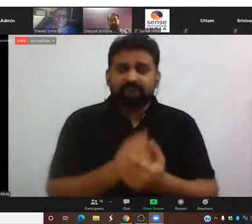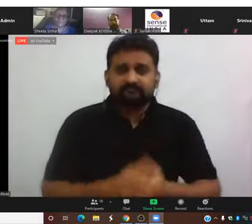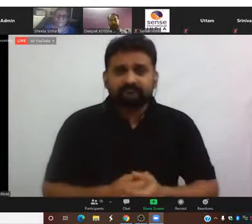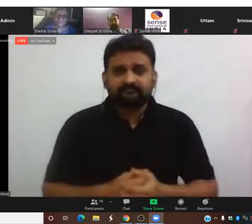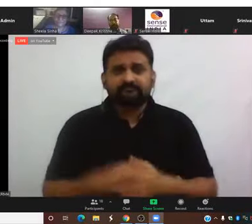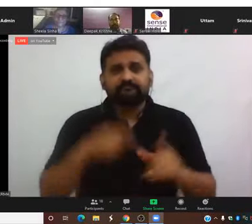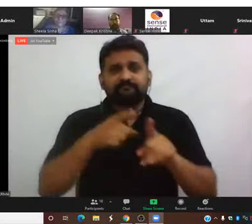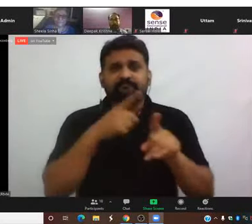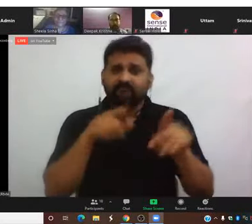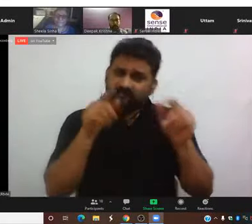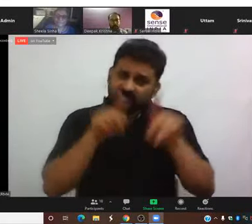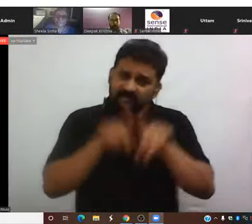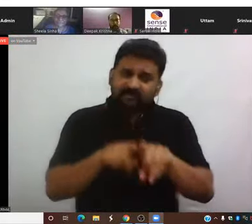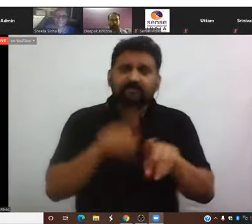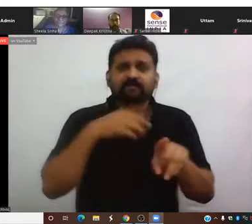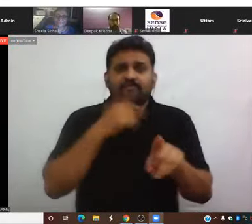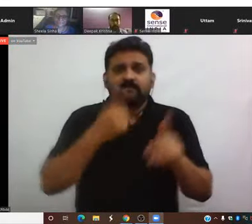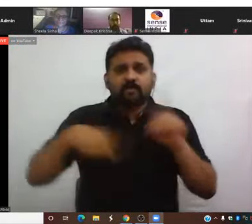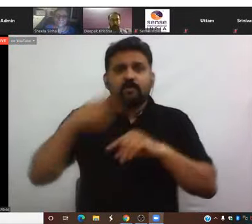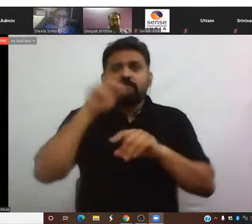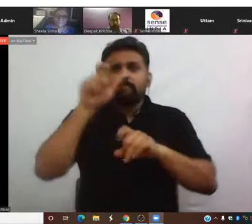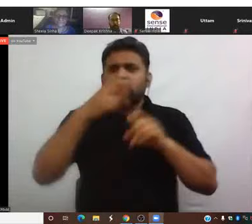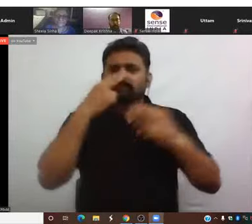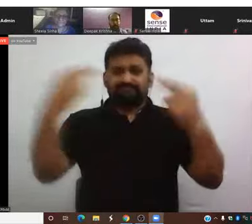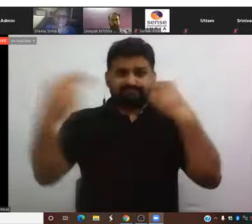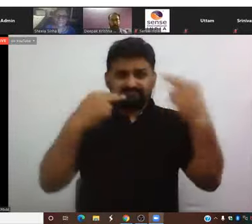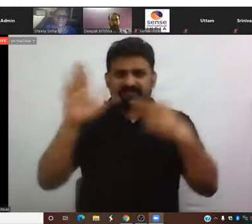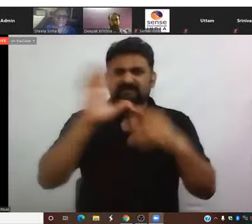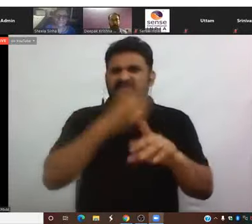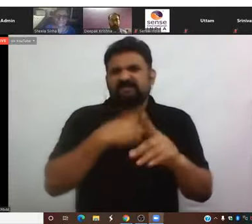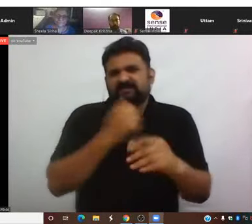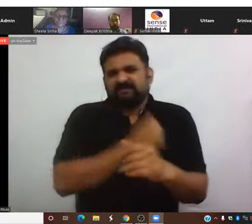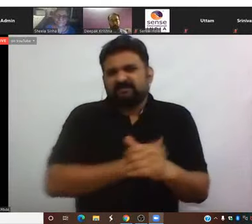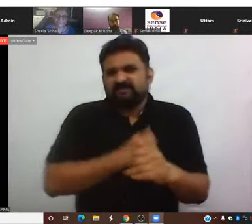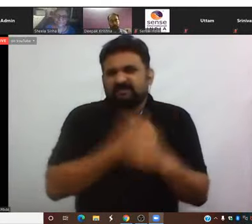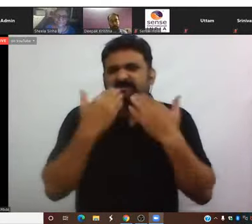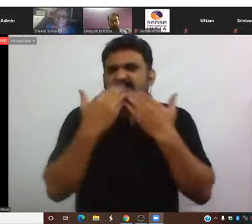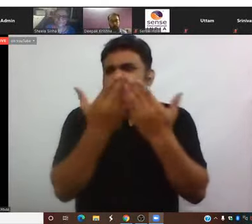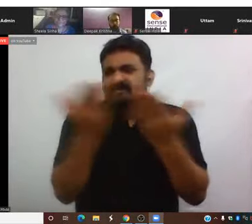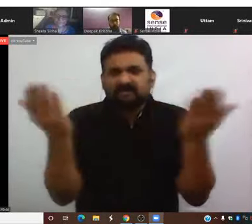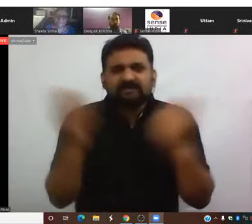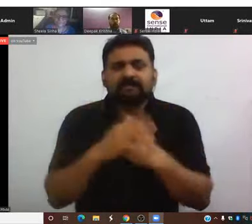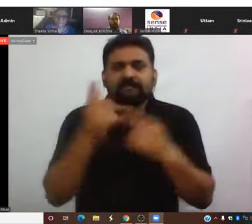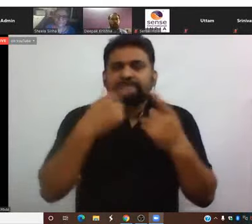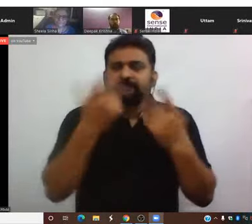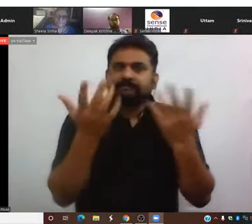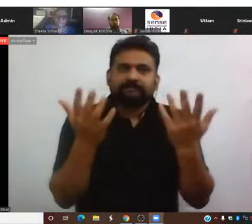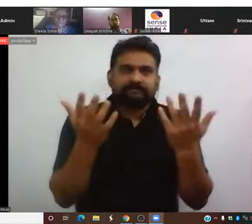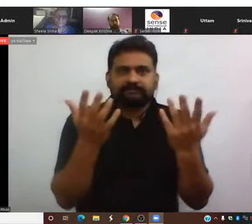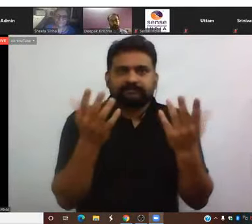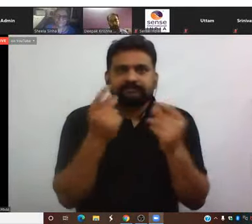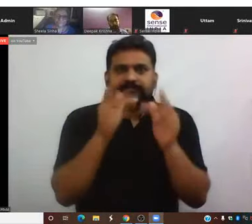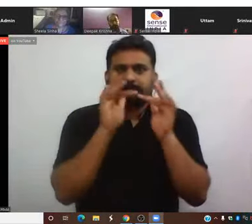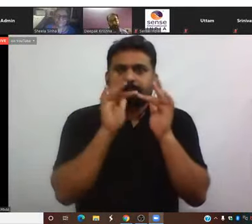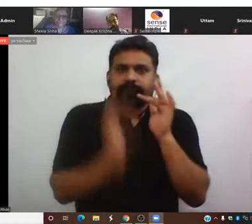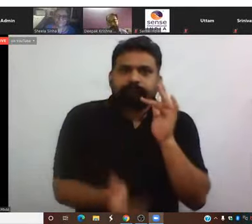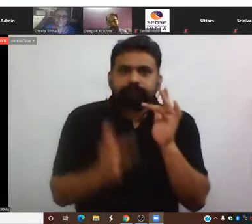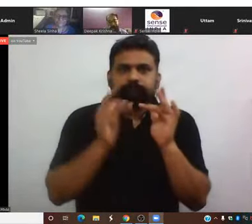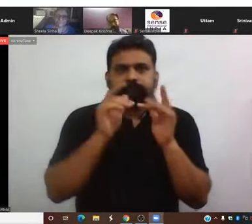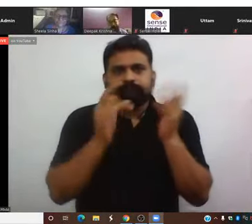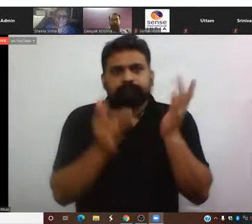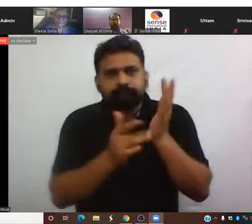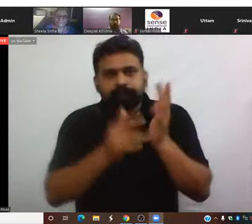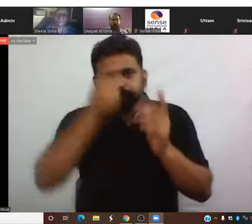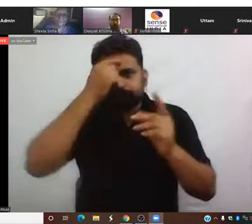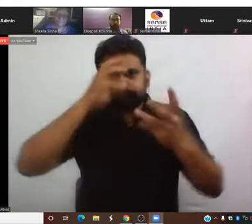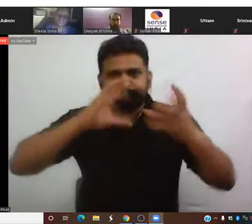इसी के साथ साथ हम अपने सारे व्यूअर्स से माफी भी मांगना चाहेंगे, बिकॉज देयर वॉज सो मच ऑफ टेक्निकल